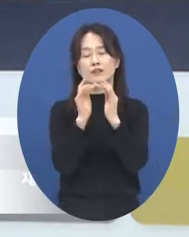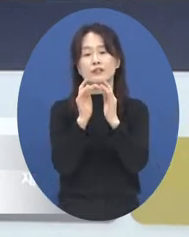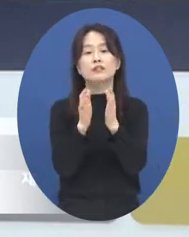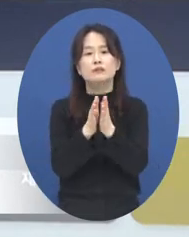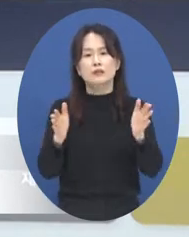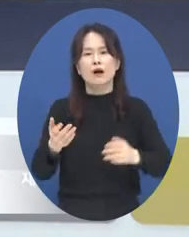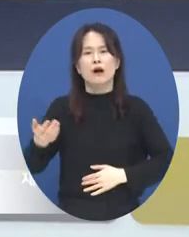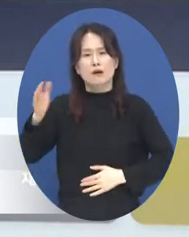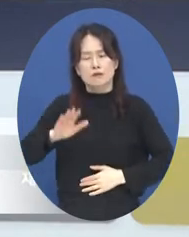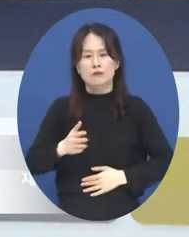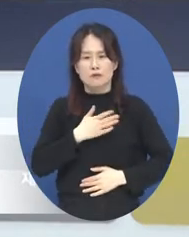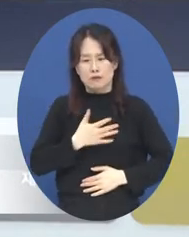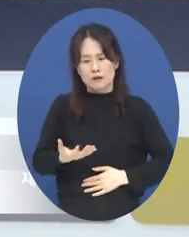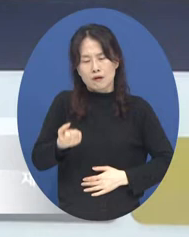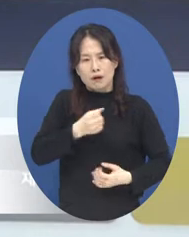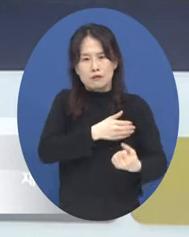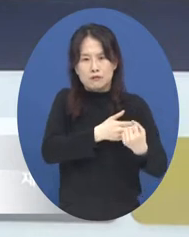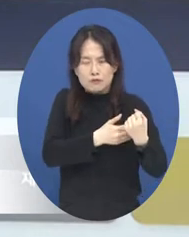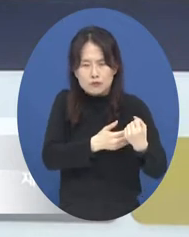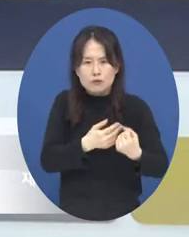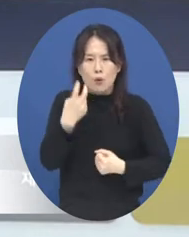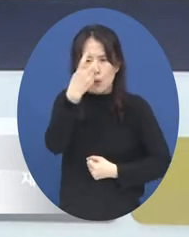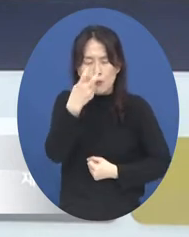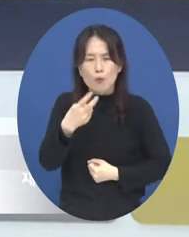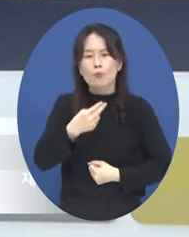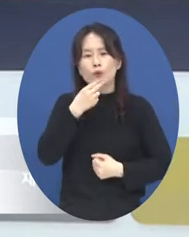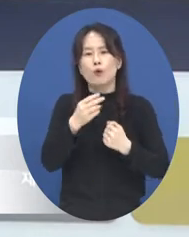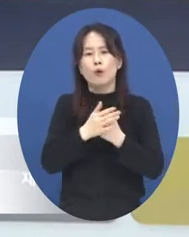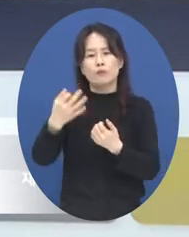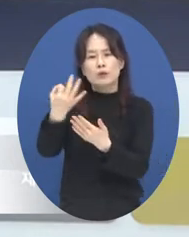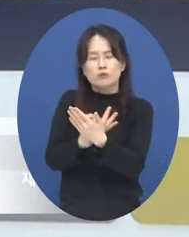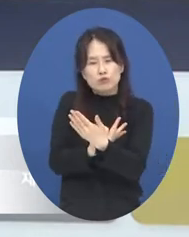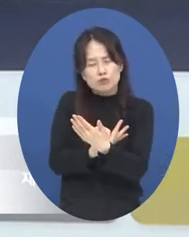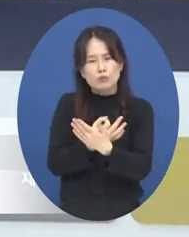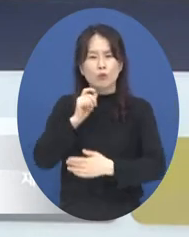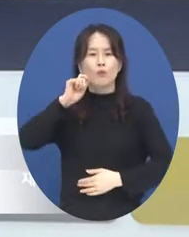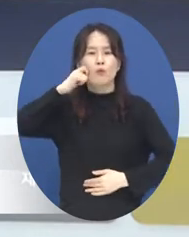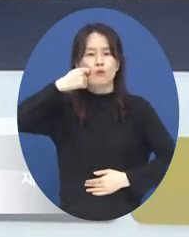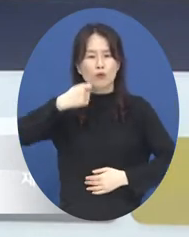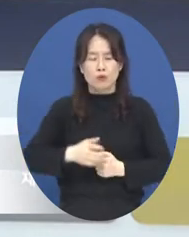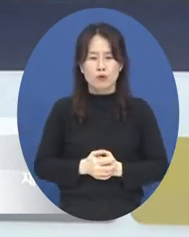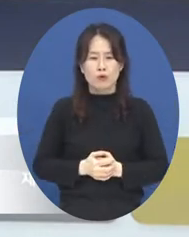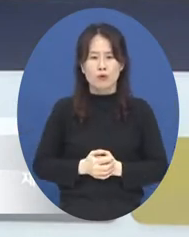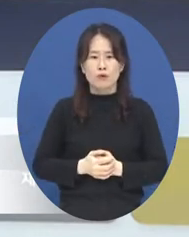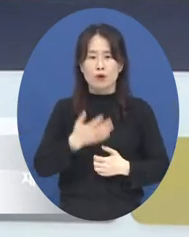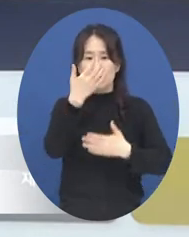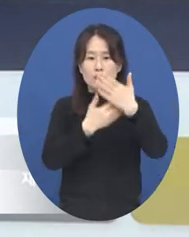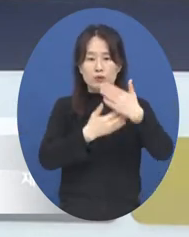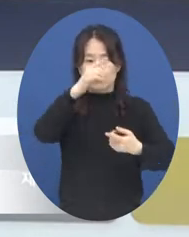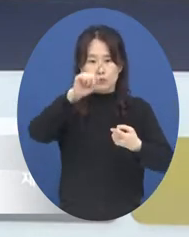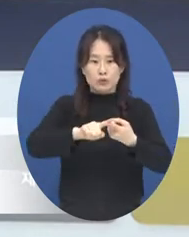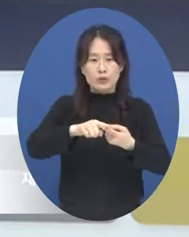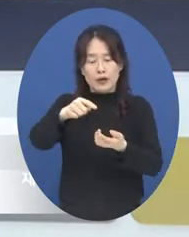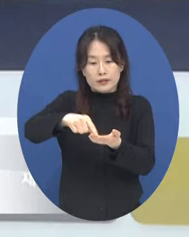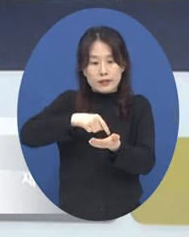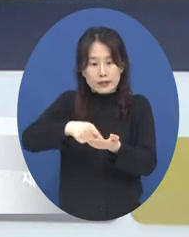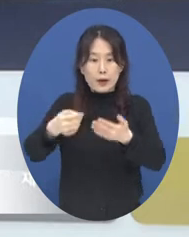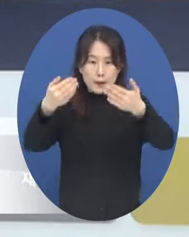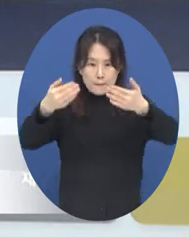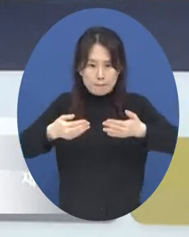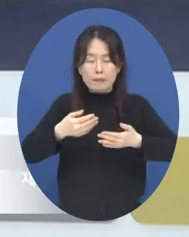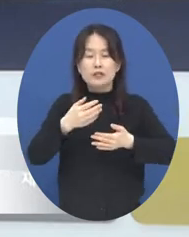보호가 되지 않아 수액으로 이어 짓기가 어려운 실정인데 요 예술인들이 공연 영상물에 대한 정당한 대가를 받을 수 있는